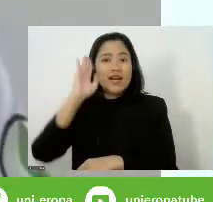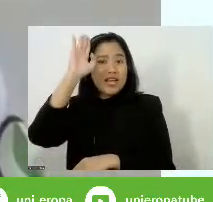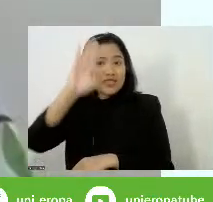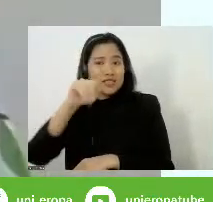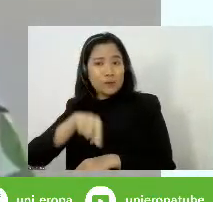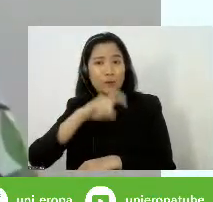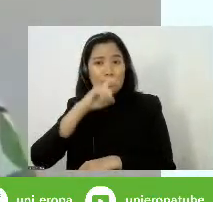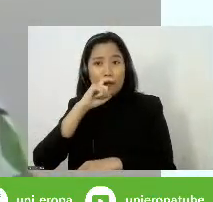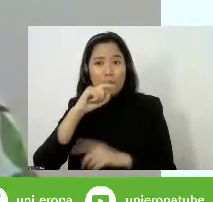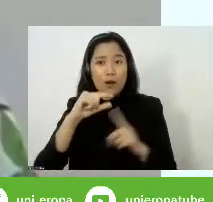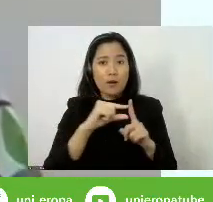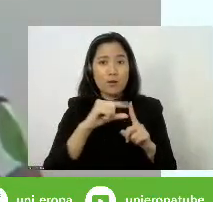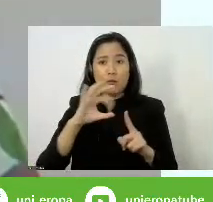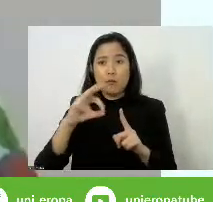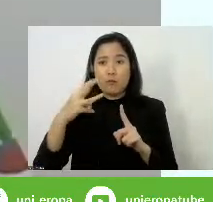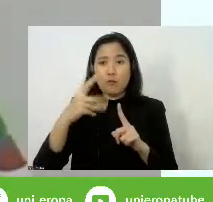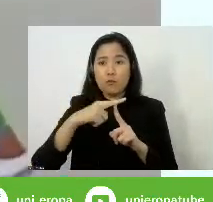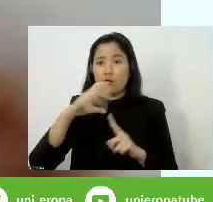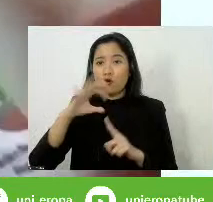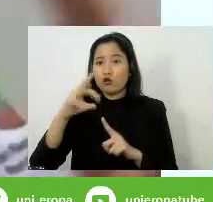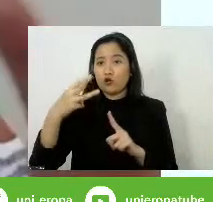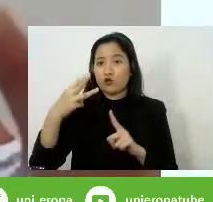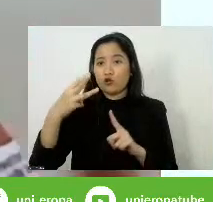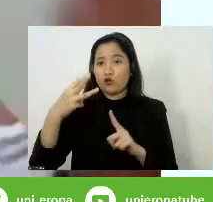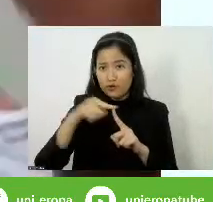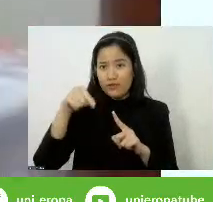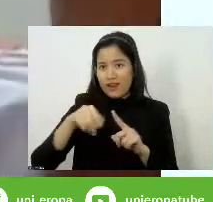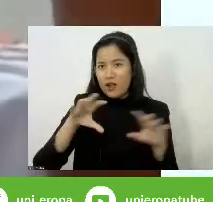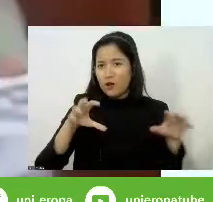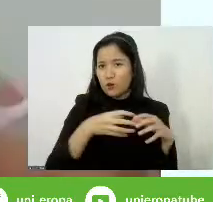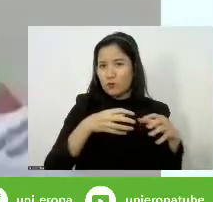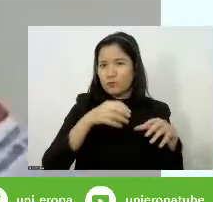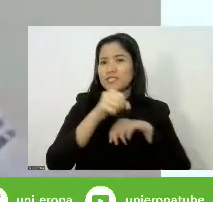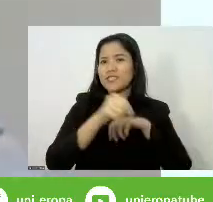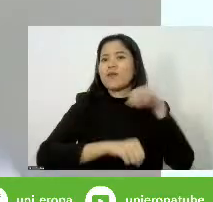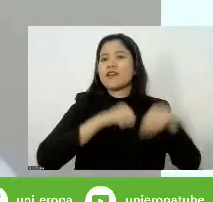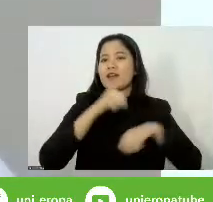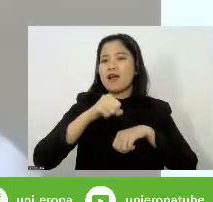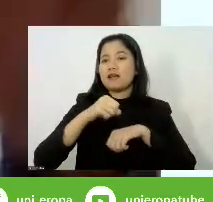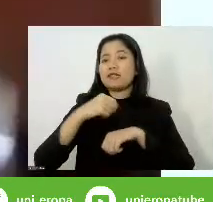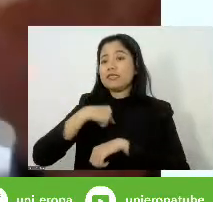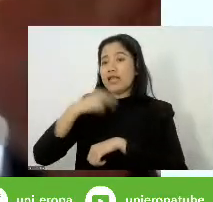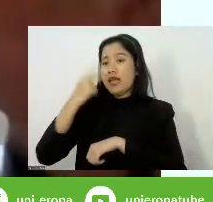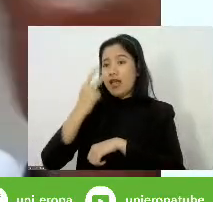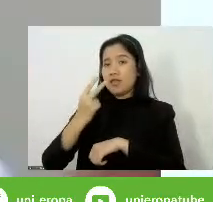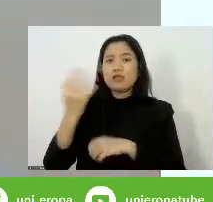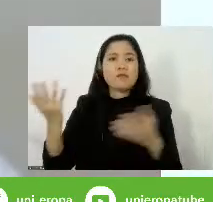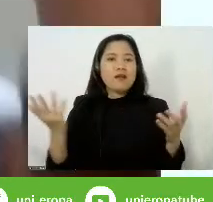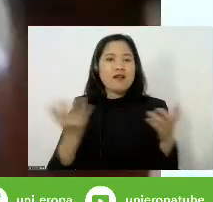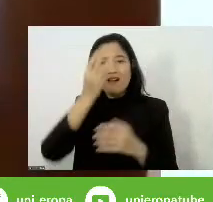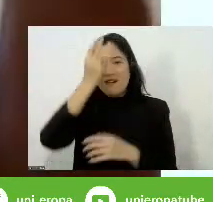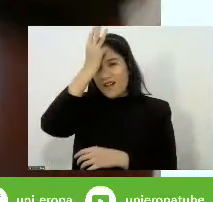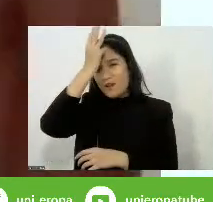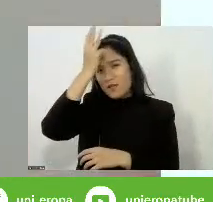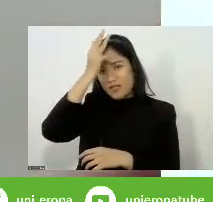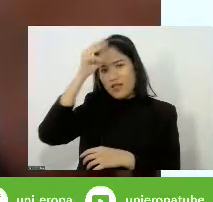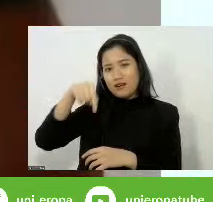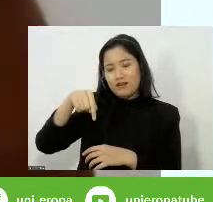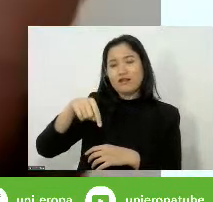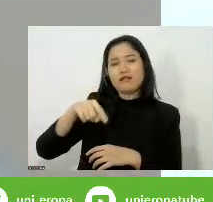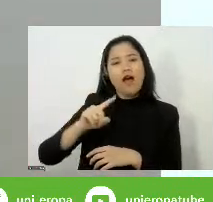pak Putut ya dengan apa sepedanya grup sepedanya yang set pernah lihat ini di Kalimantan ya pada